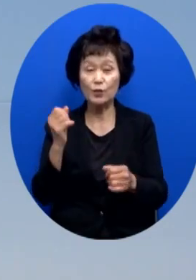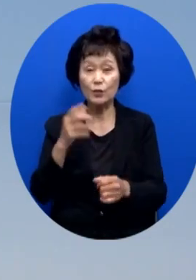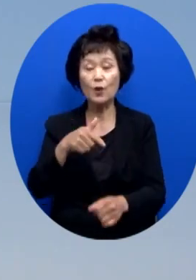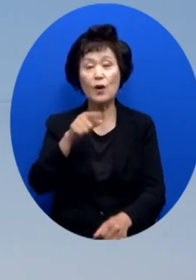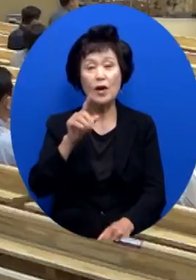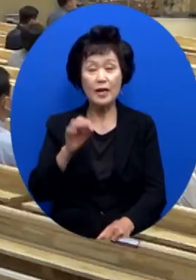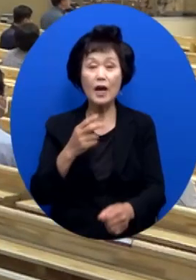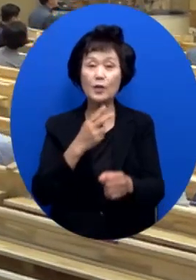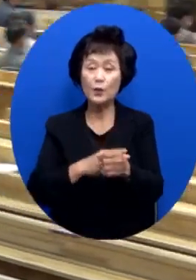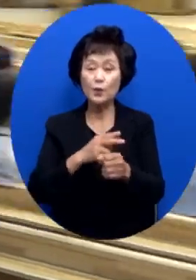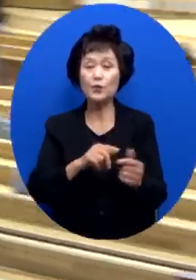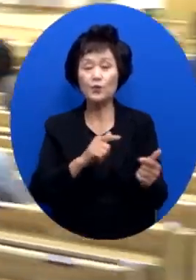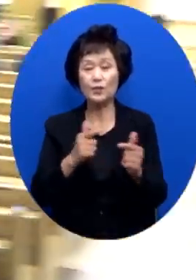교수가 참여했습니다